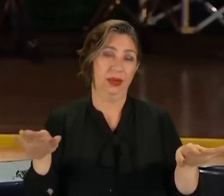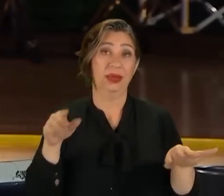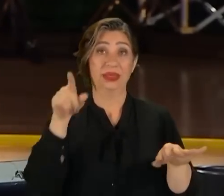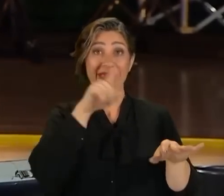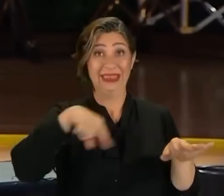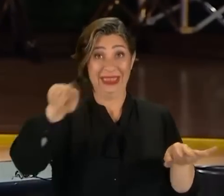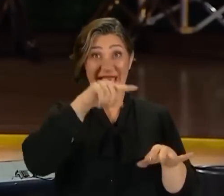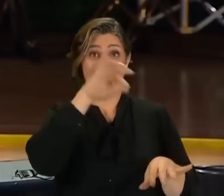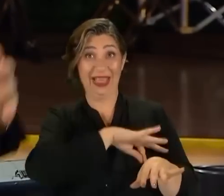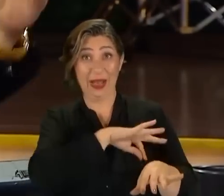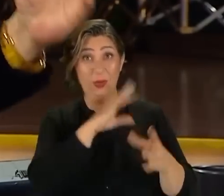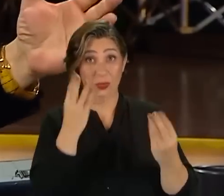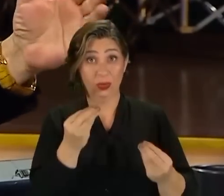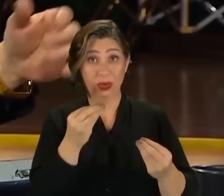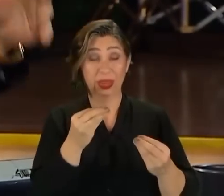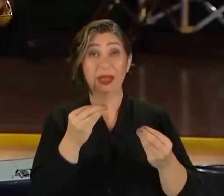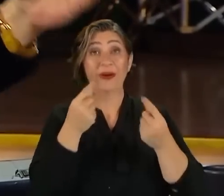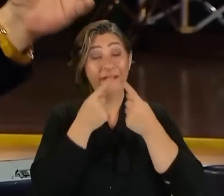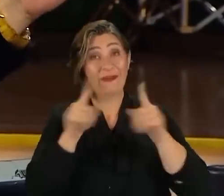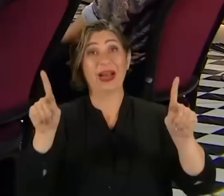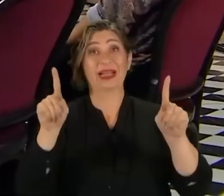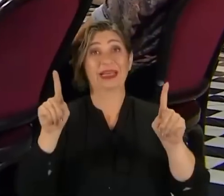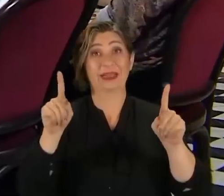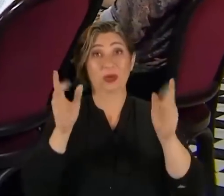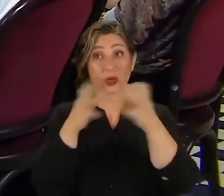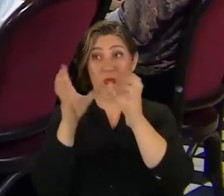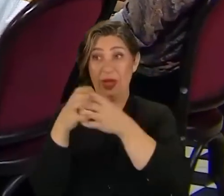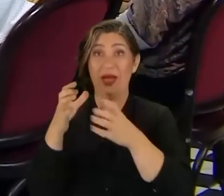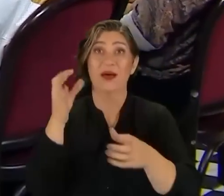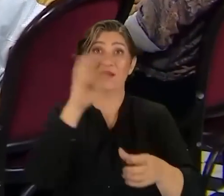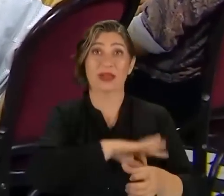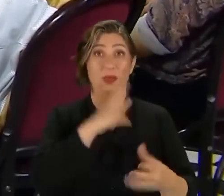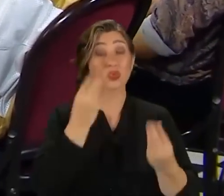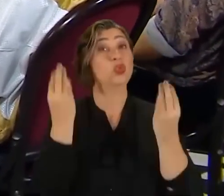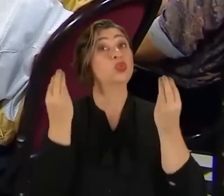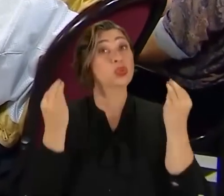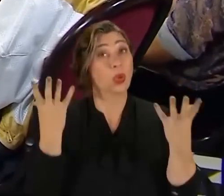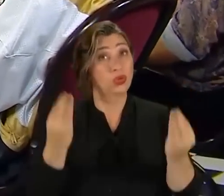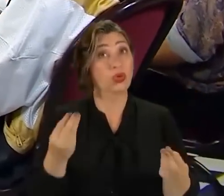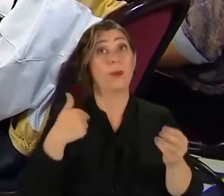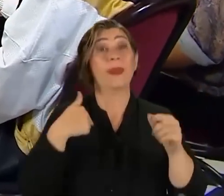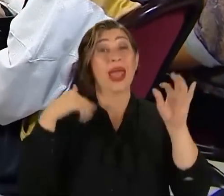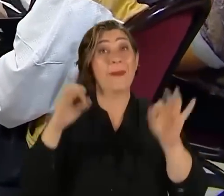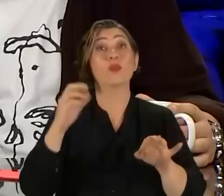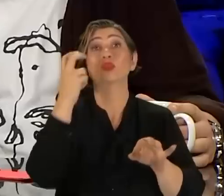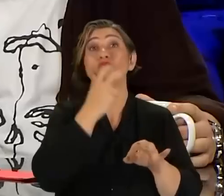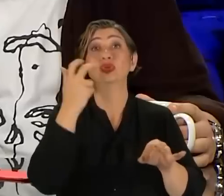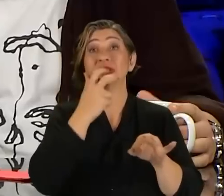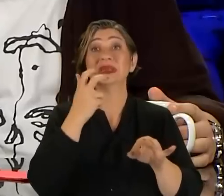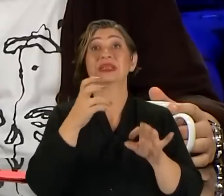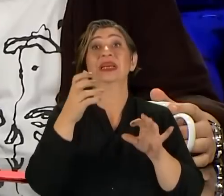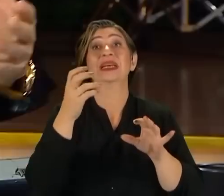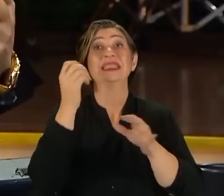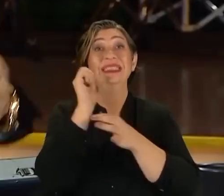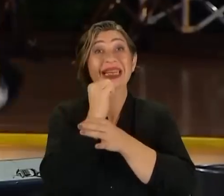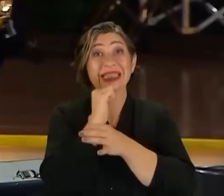Size yaradı. Entelektüel, independent gruplara yaradı. Çok güzel oldu. Ben buna hep müziğin ya